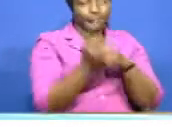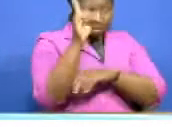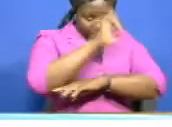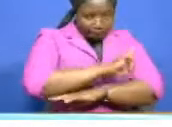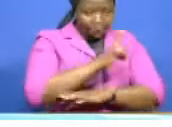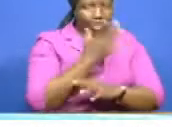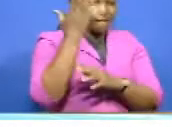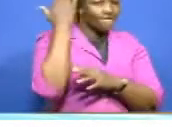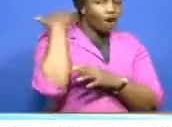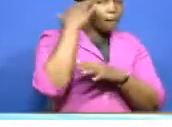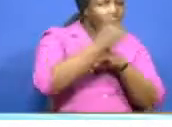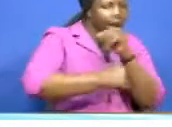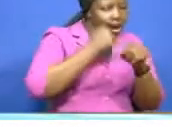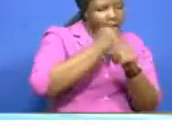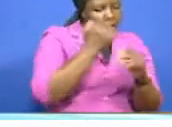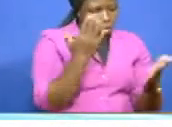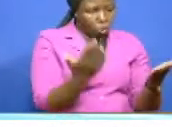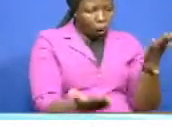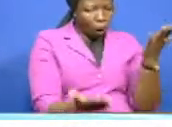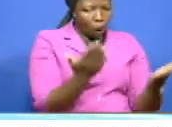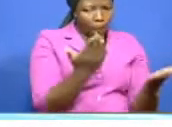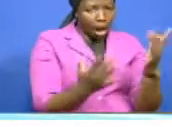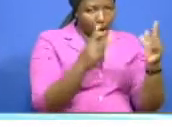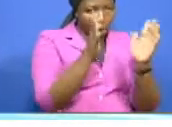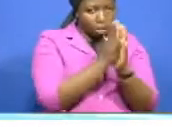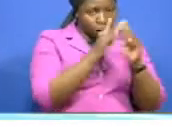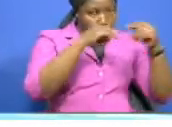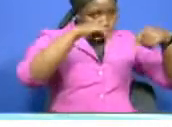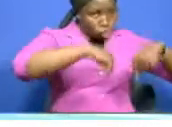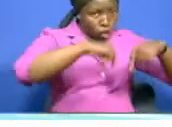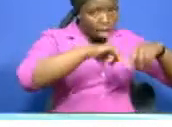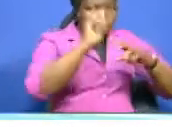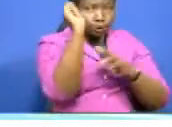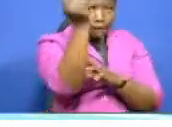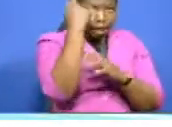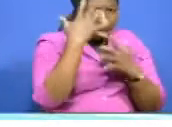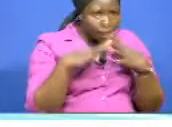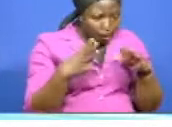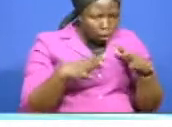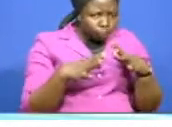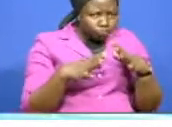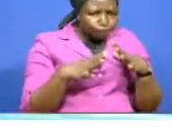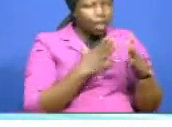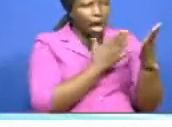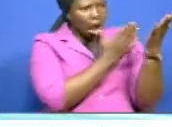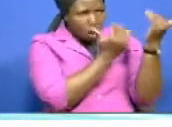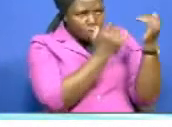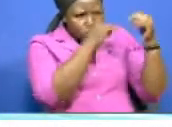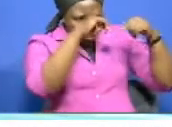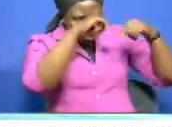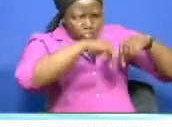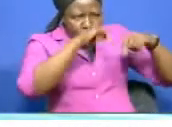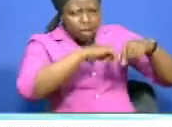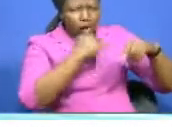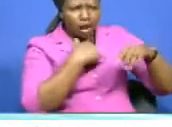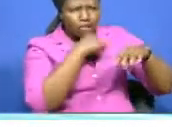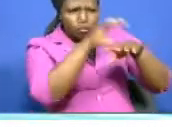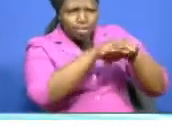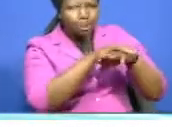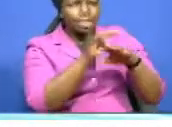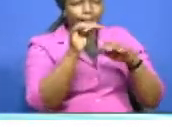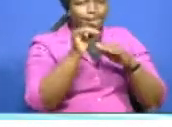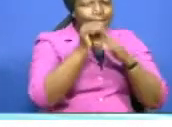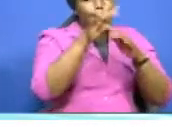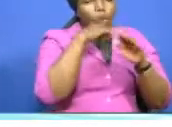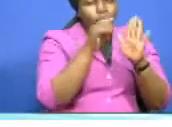na ulinganishe na sasa hivi, Wakenya wanatumai ya kwamba sasa hivi tumepata viongozi ambao wamekomaa kidogo, viongozi ambao